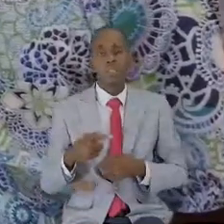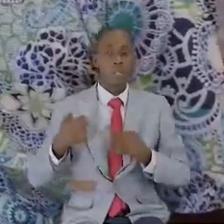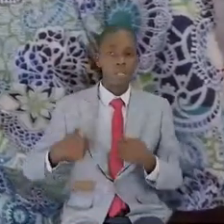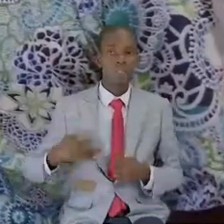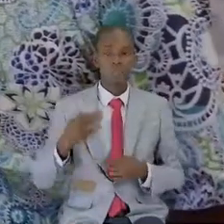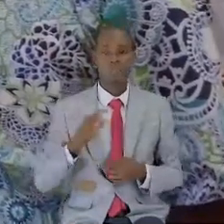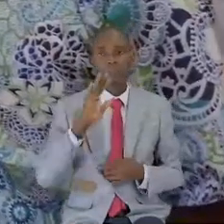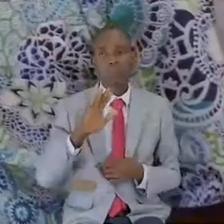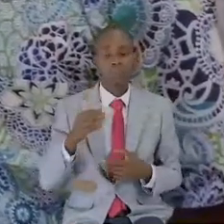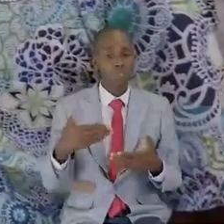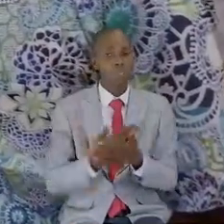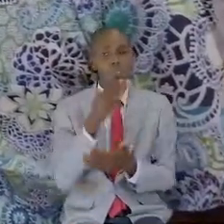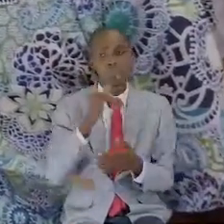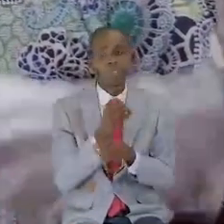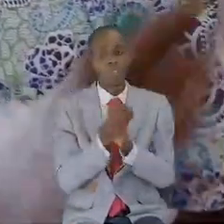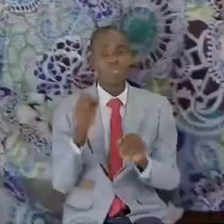convertis.